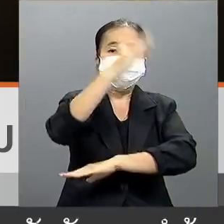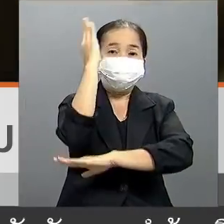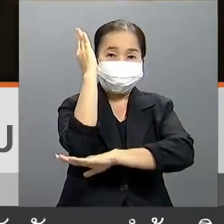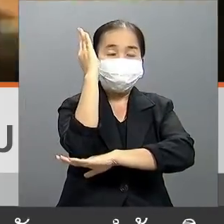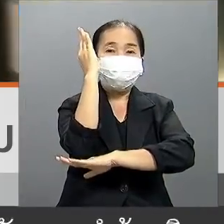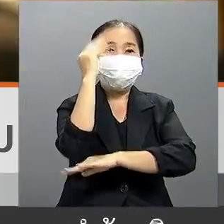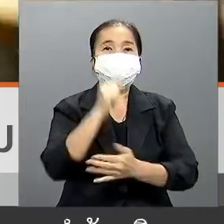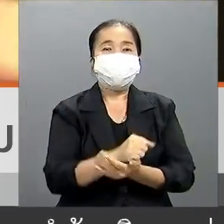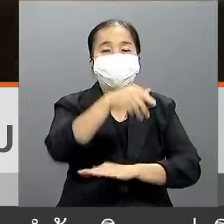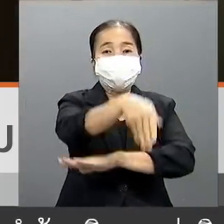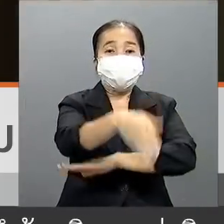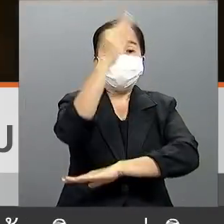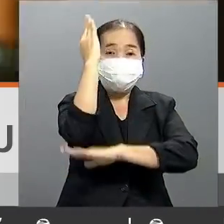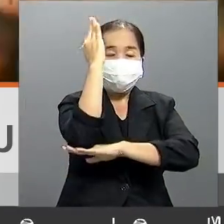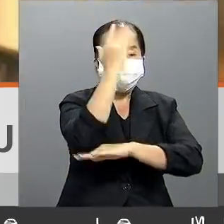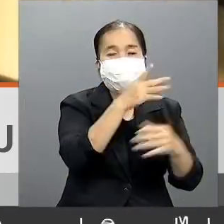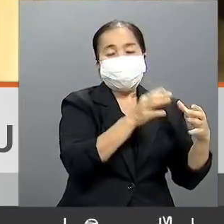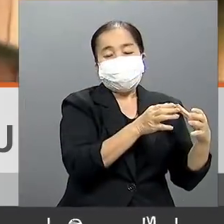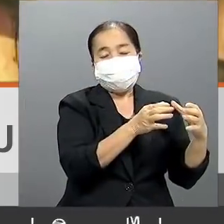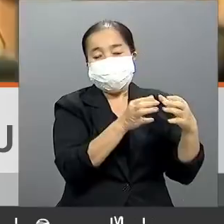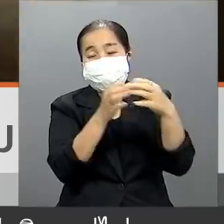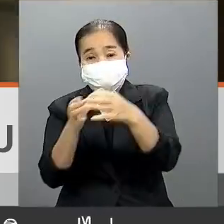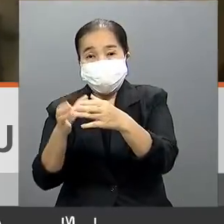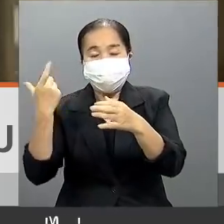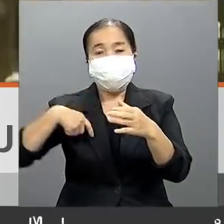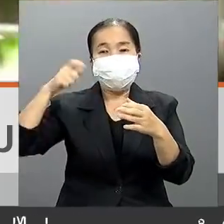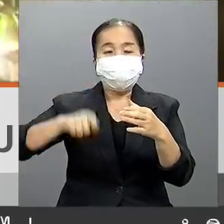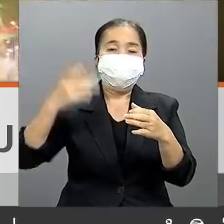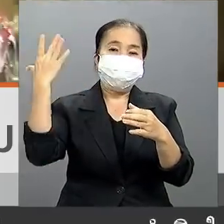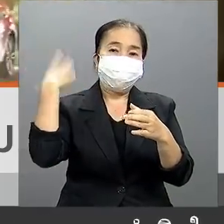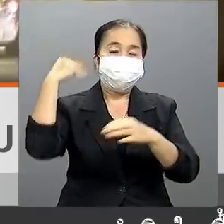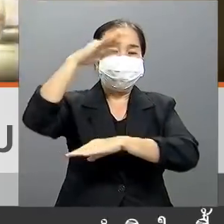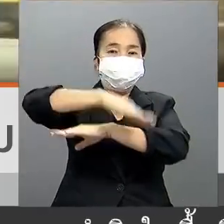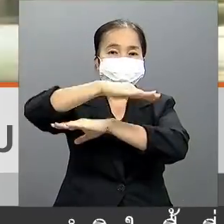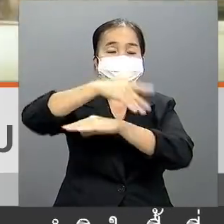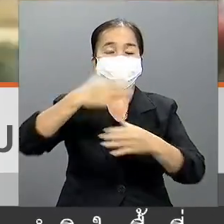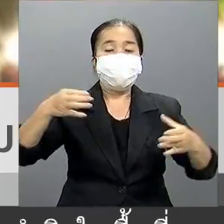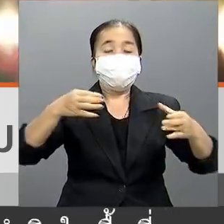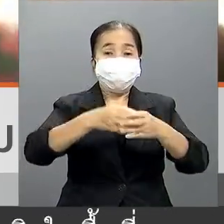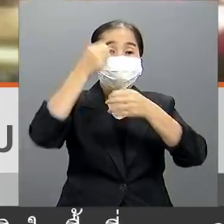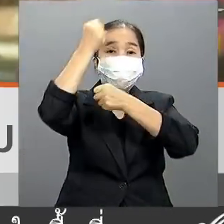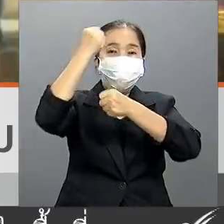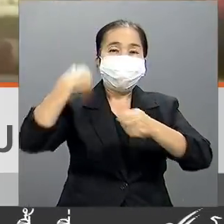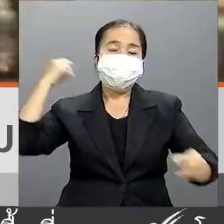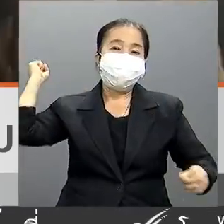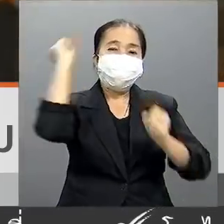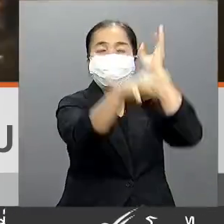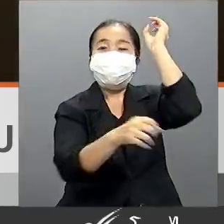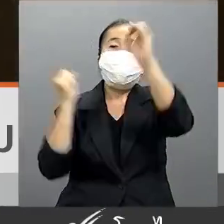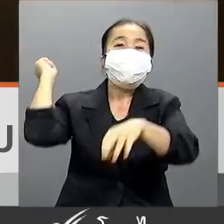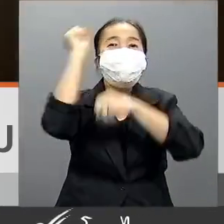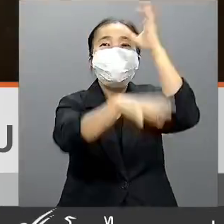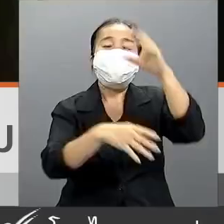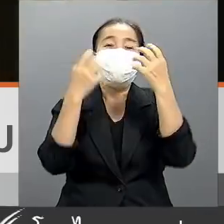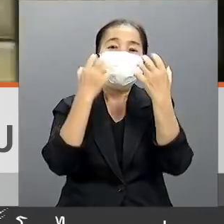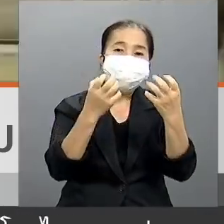คลื่อนขบวนมาที่ศาลอาญาเมื่อช่วงเย็นวานนี้ครับก่อนที่กลุ่มผู้ชุมนุมจะคว้างปาวัตถุสิ่งของก้อนหินก้อนอิ